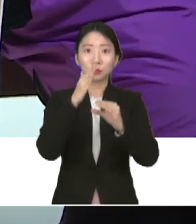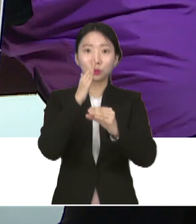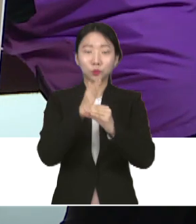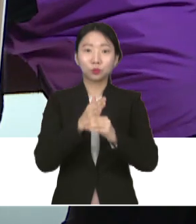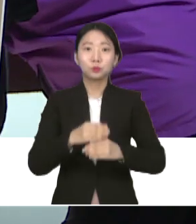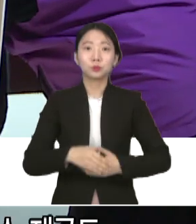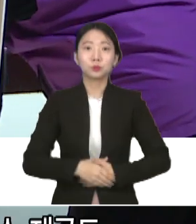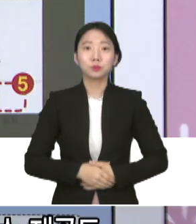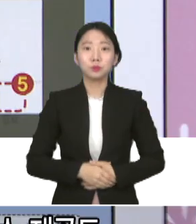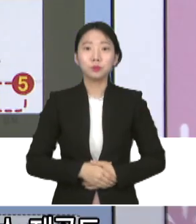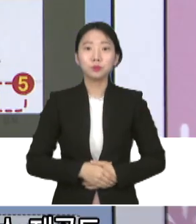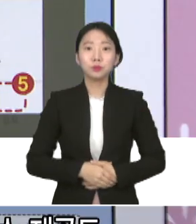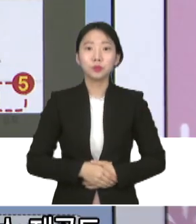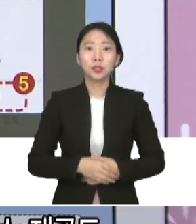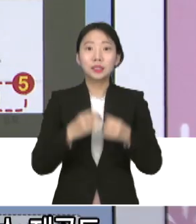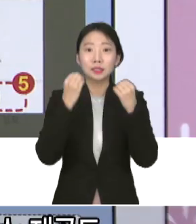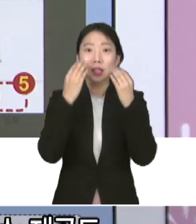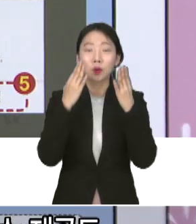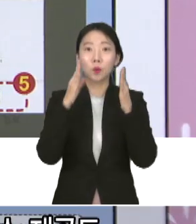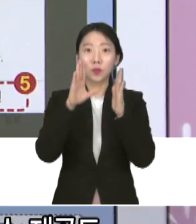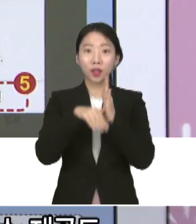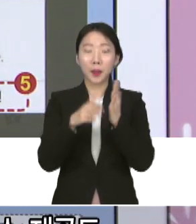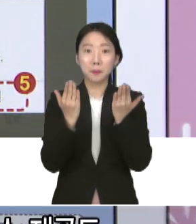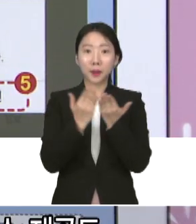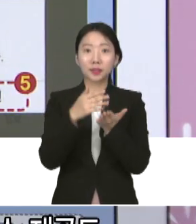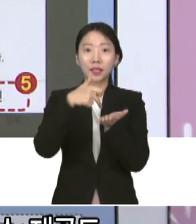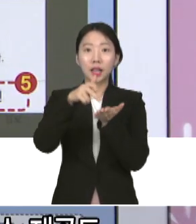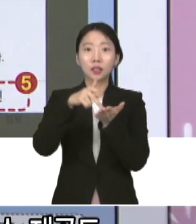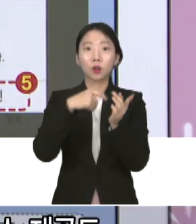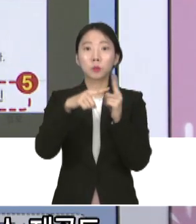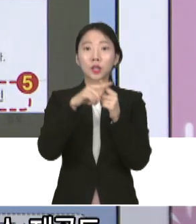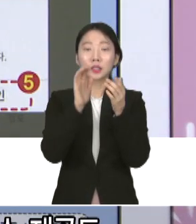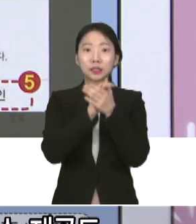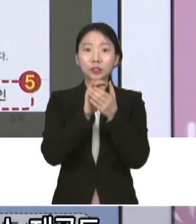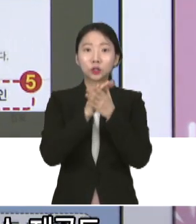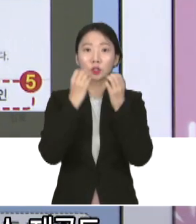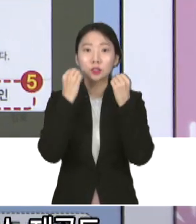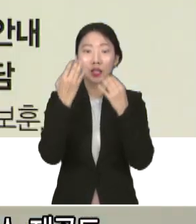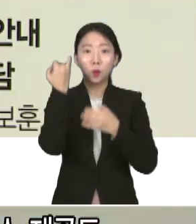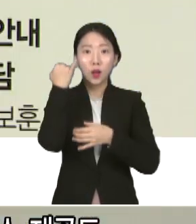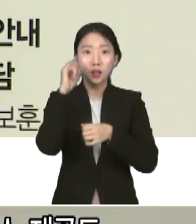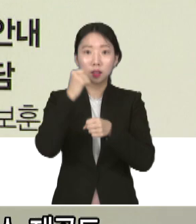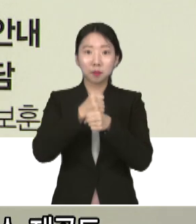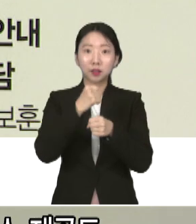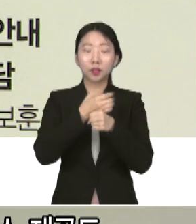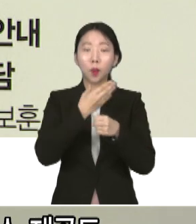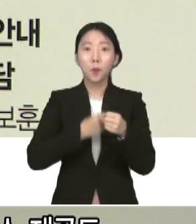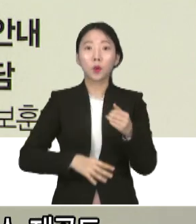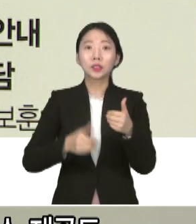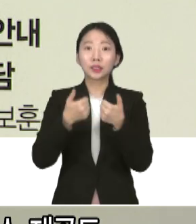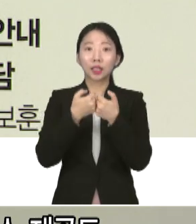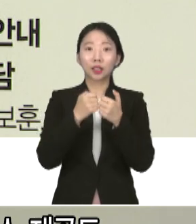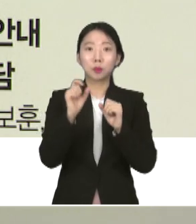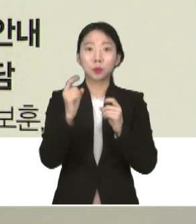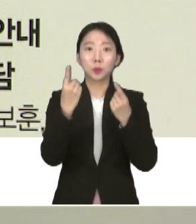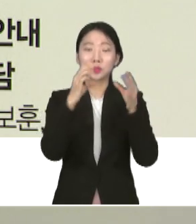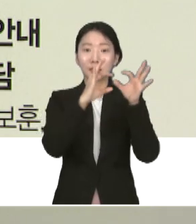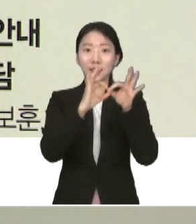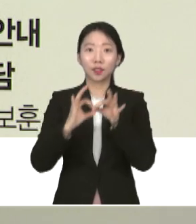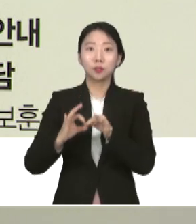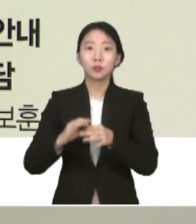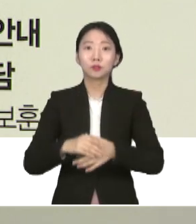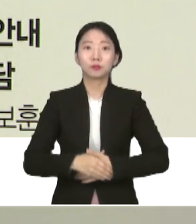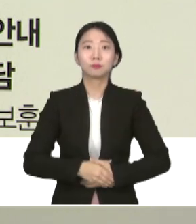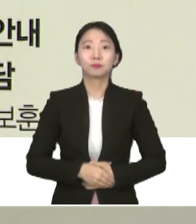있습니다 뉴미디어 시대 발맞춰 카카오톡 플러스 친구 등 새로운 플랫폼을 통한 복지 상담 서비스 제공도 함께